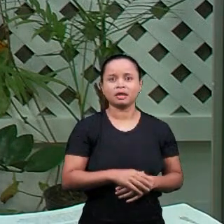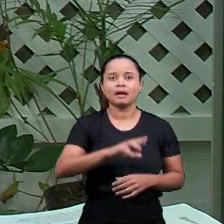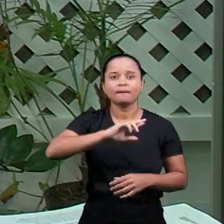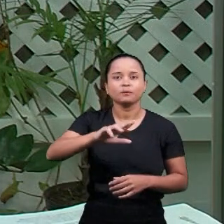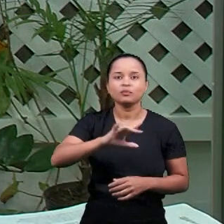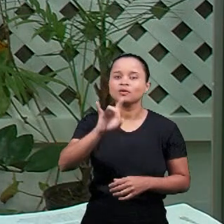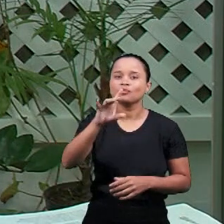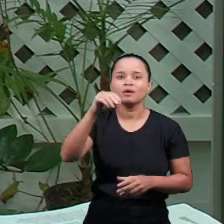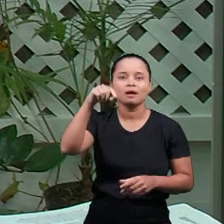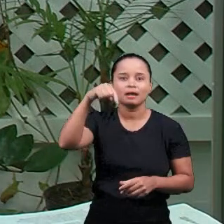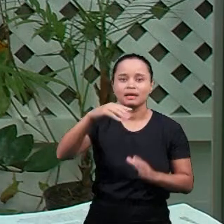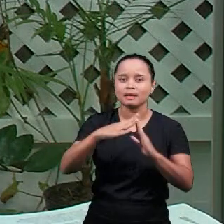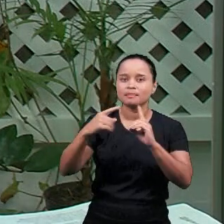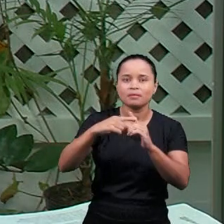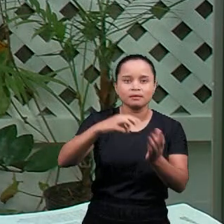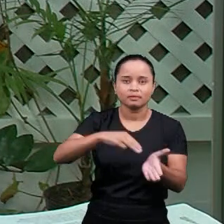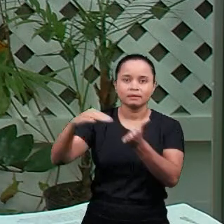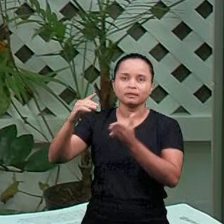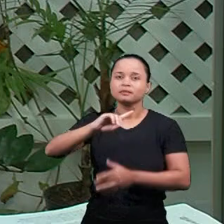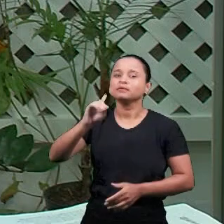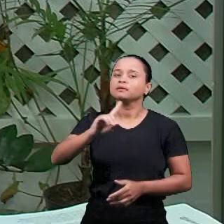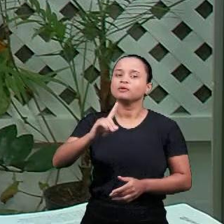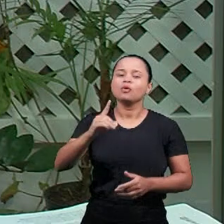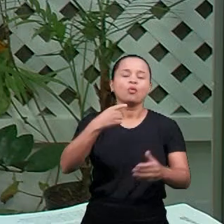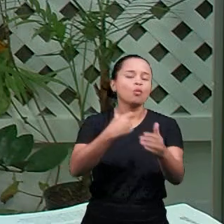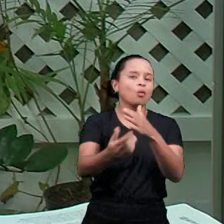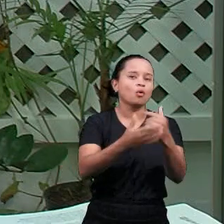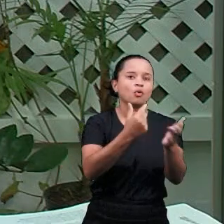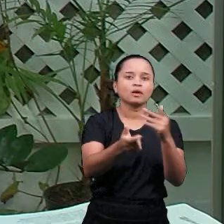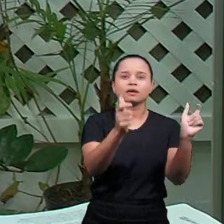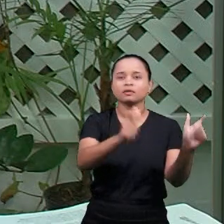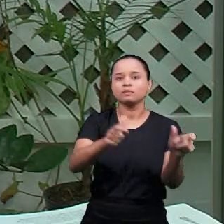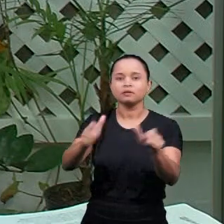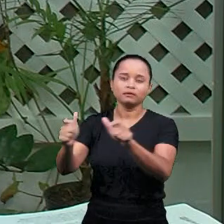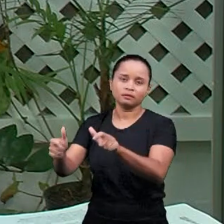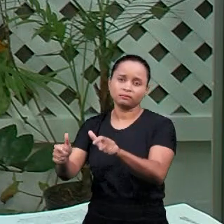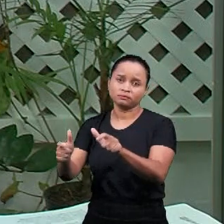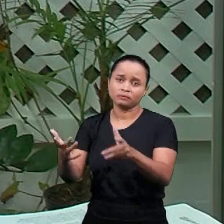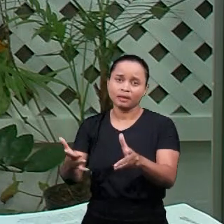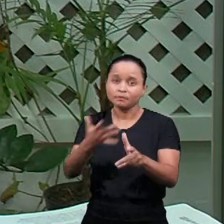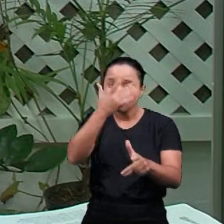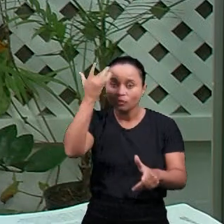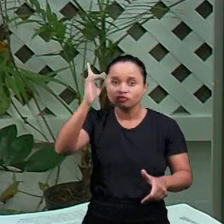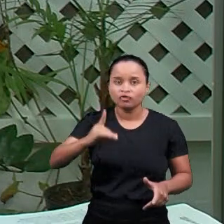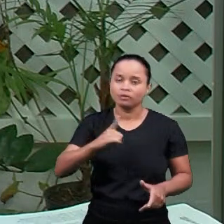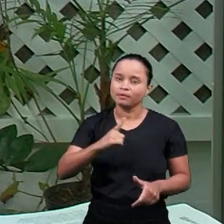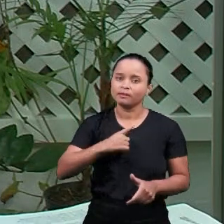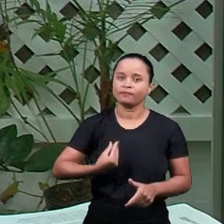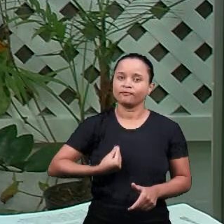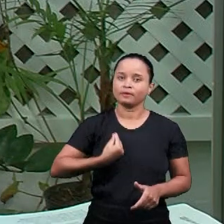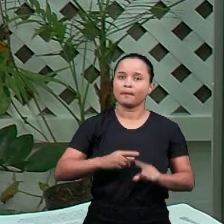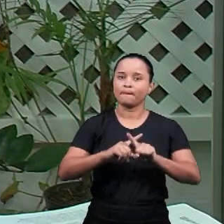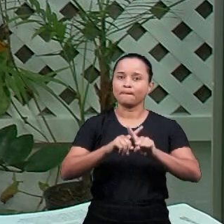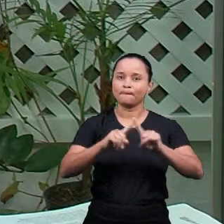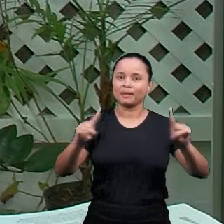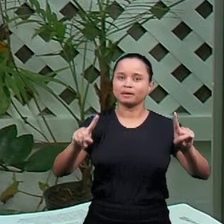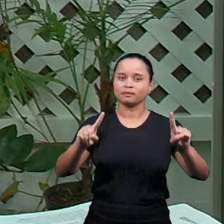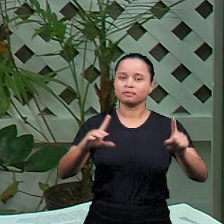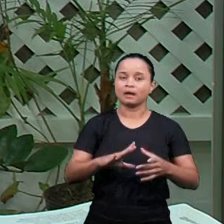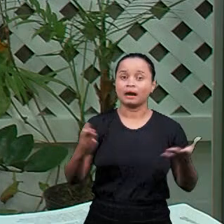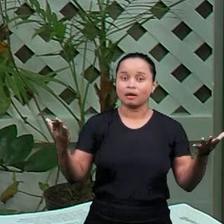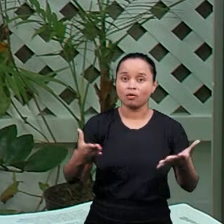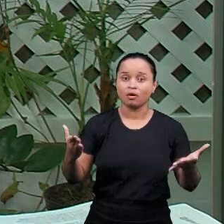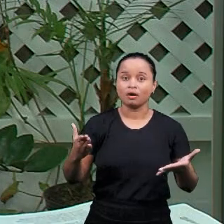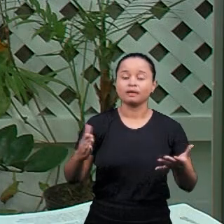pas? Ce n'est pas que l'Église Maranatha, tous les endroits, toutes les personnes ont le droit, mais le ministère qui n'est pas